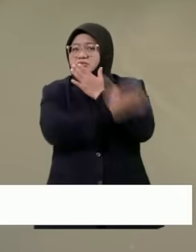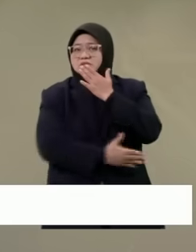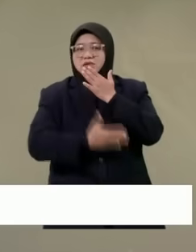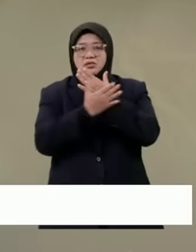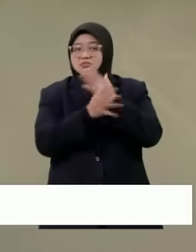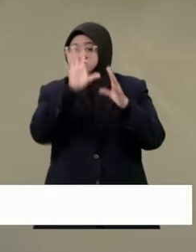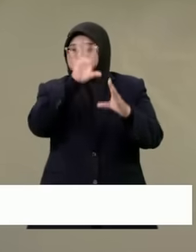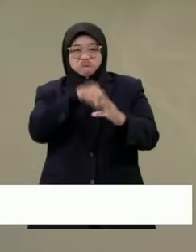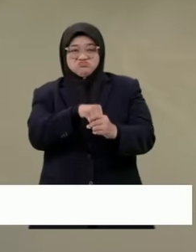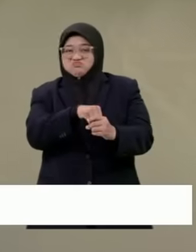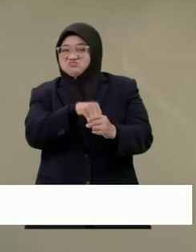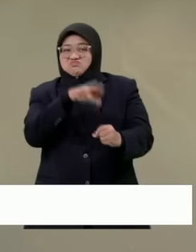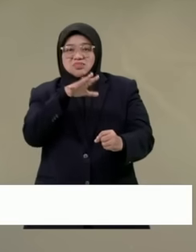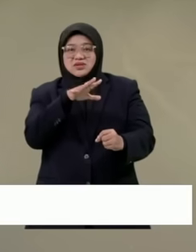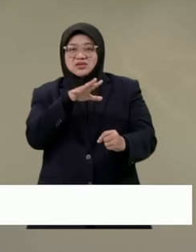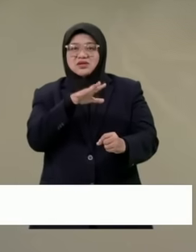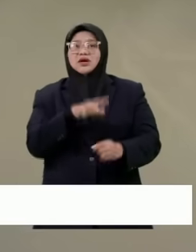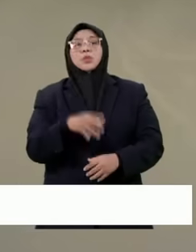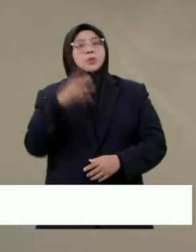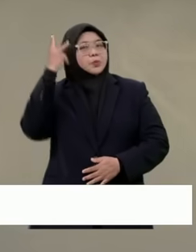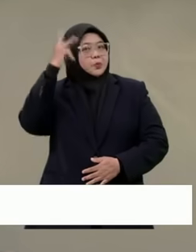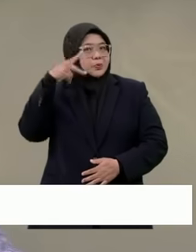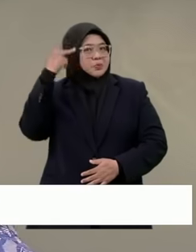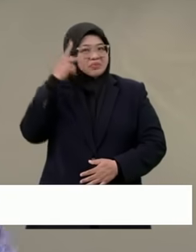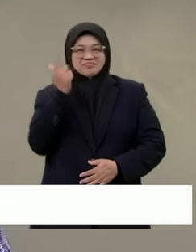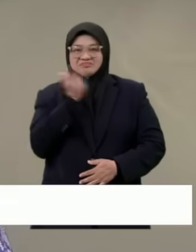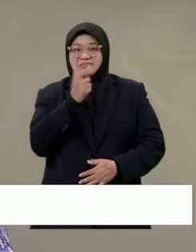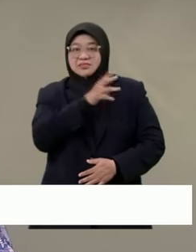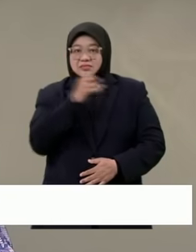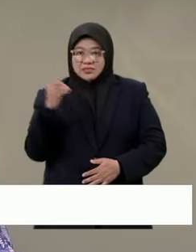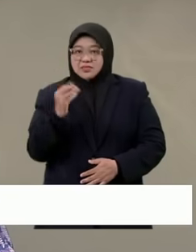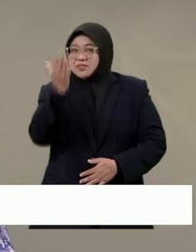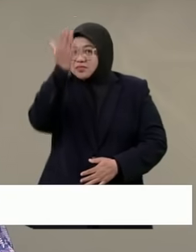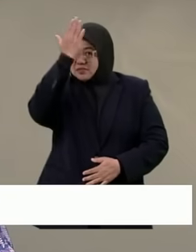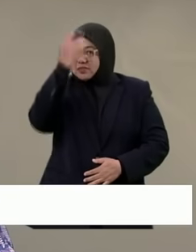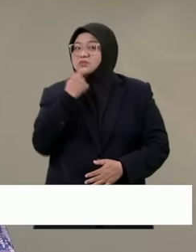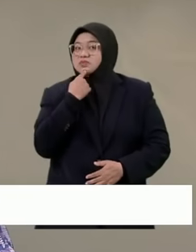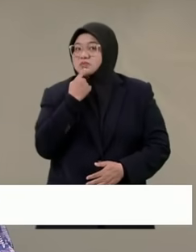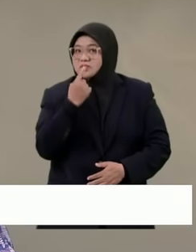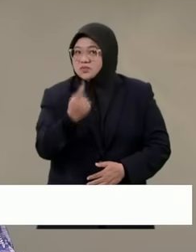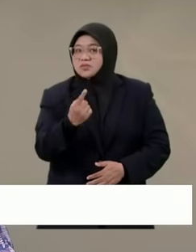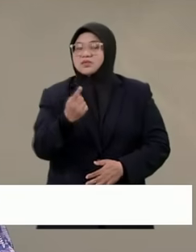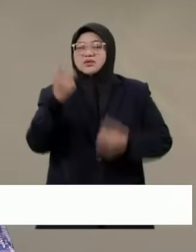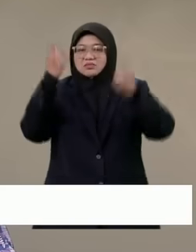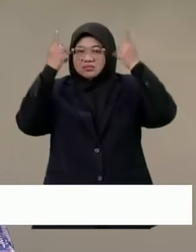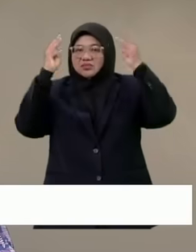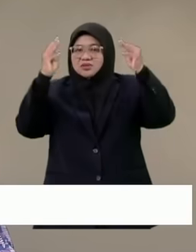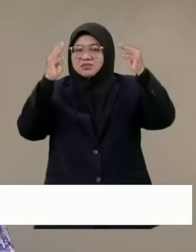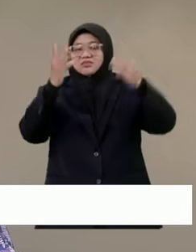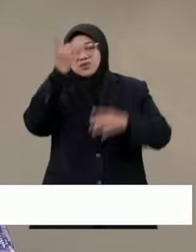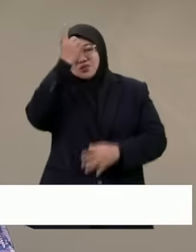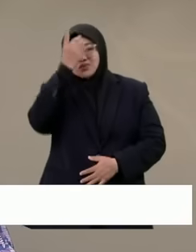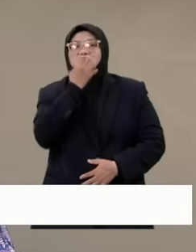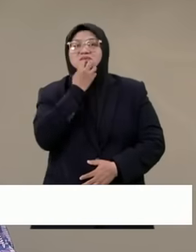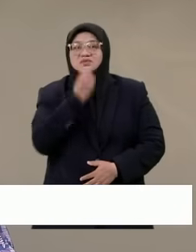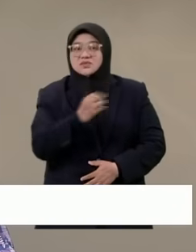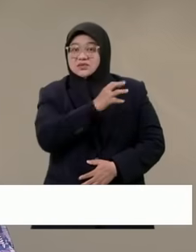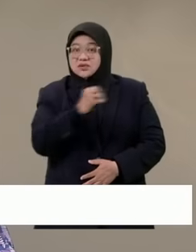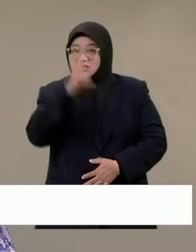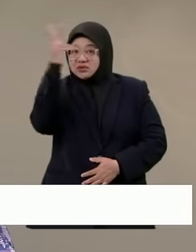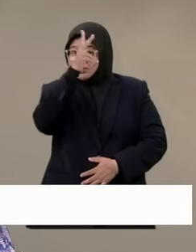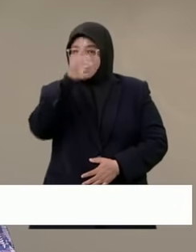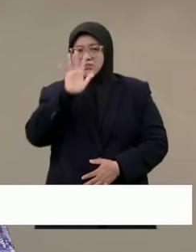terlibat dalam sebarang percaturan politik seri Paduka juga menitahkan Perdana Menteri Datuk Seri Anwar Ibrahim dan kerajaan